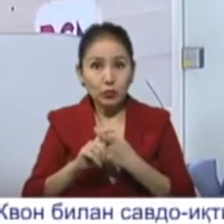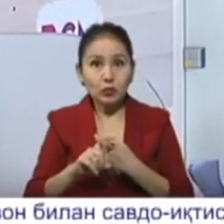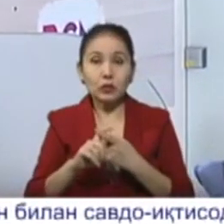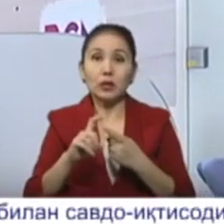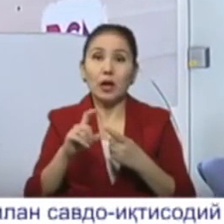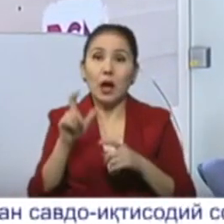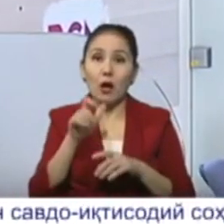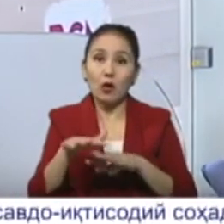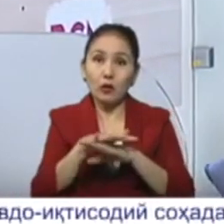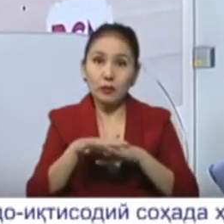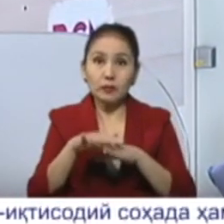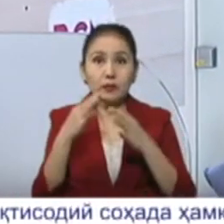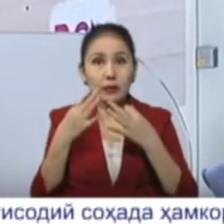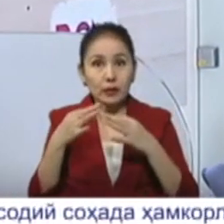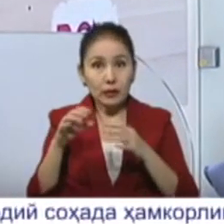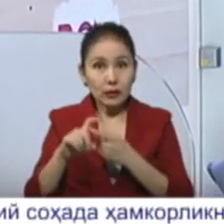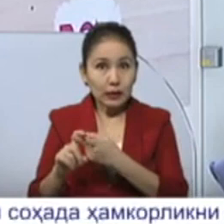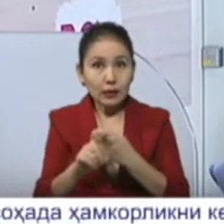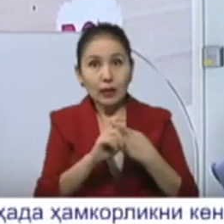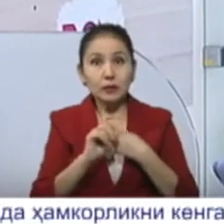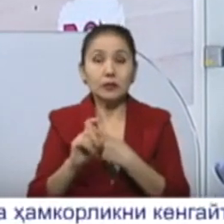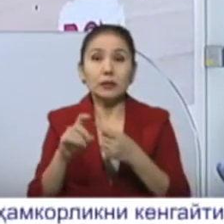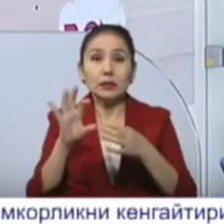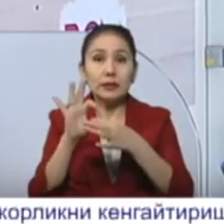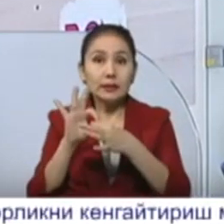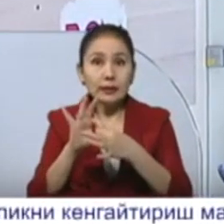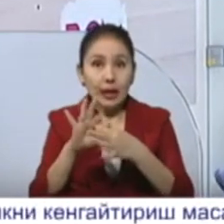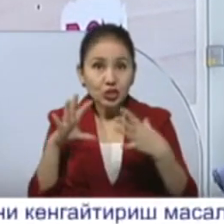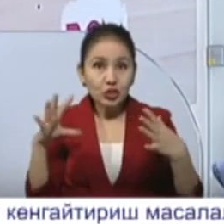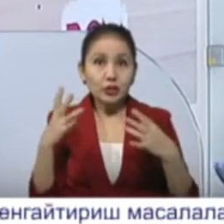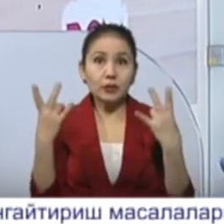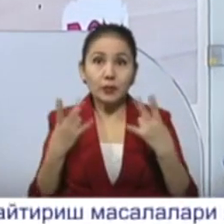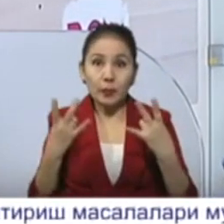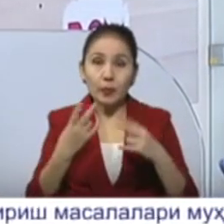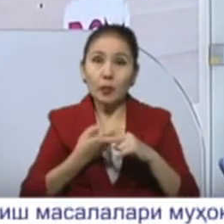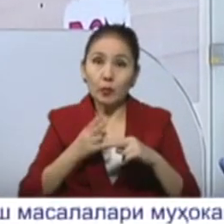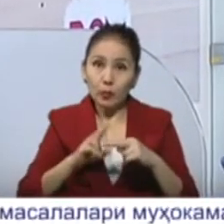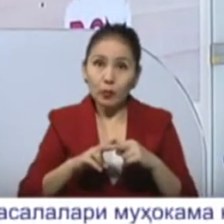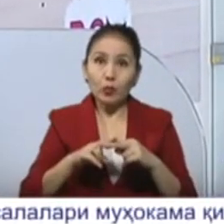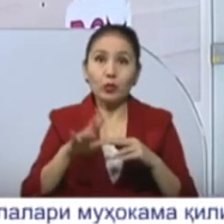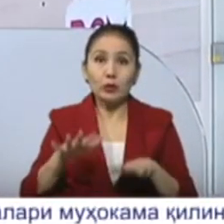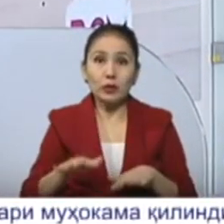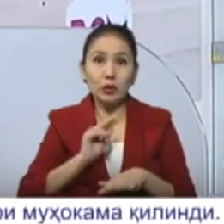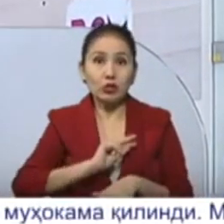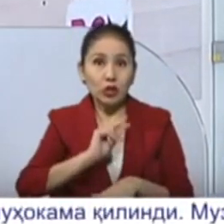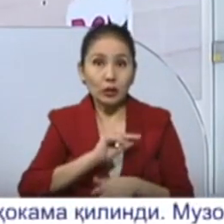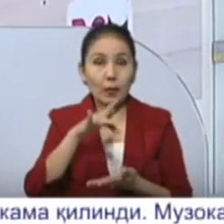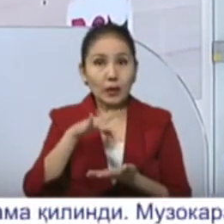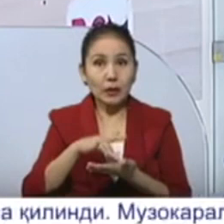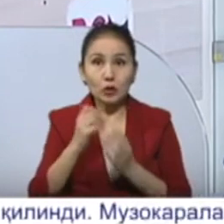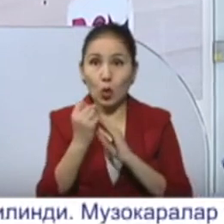koronavirusni aholi orasida o'sha keng tarqalishini tashkil etuvchi zanjir hosil bo'lishiga yo'l qo'ymaslik. Biz hozir mana shu yerda xizmat qilayotgan markaz markazlarning